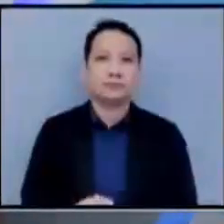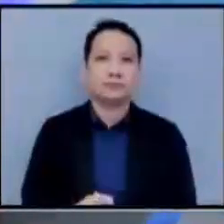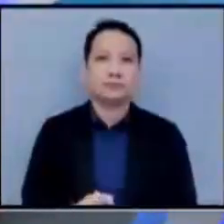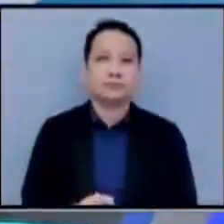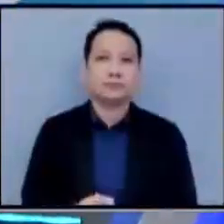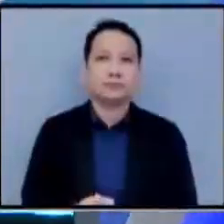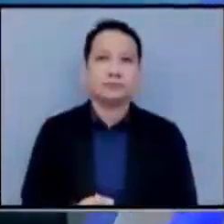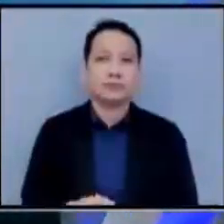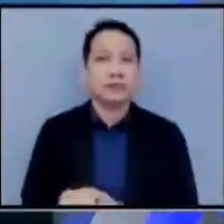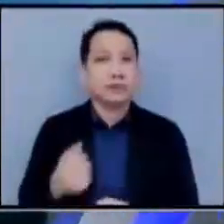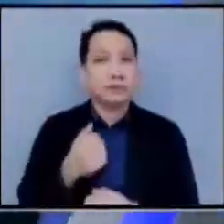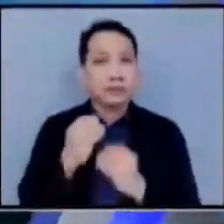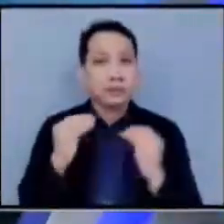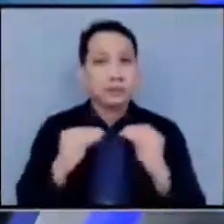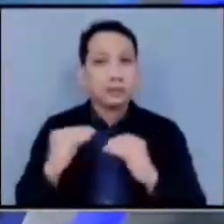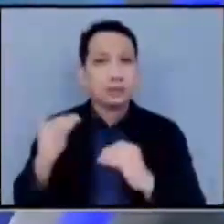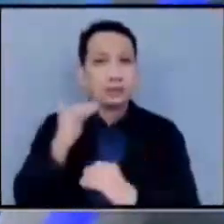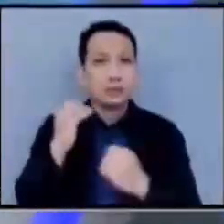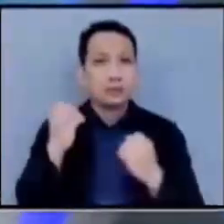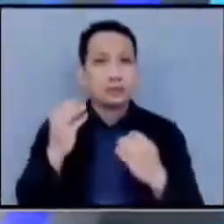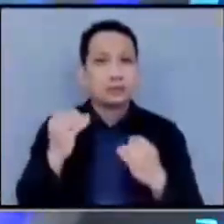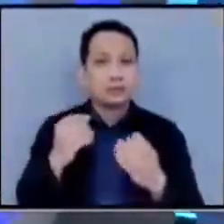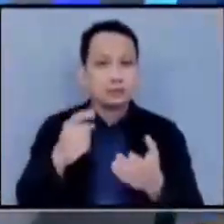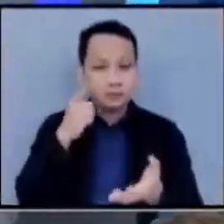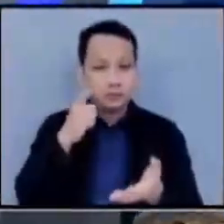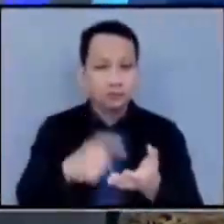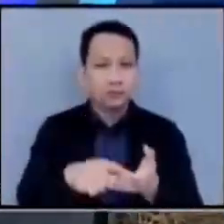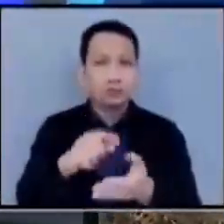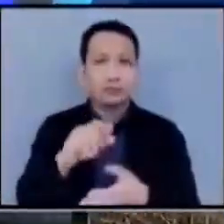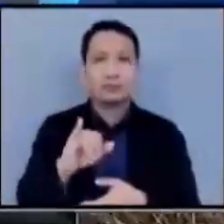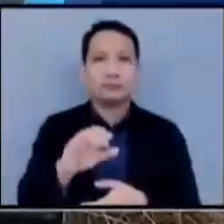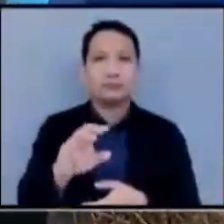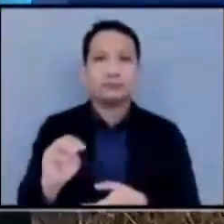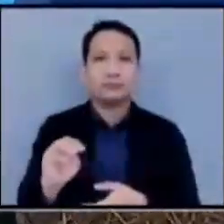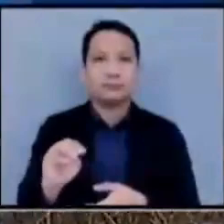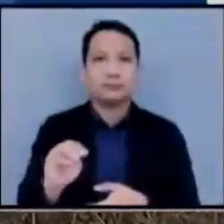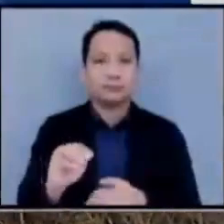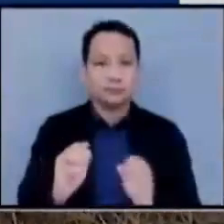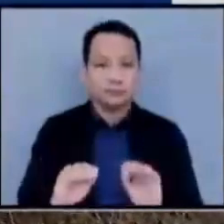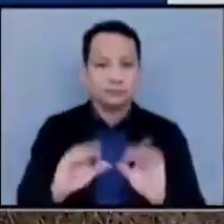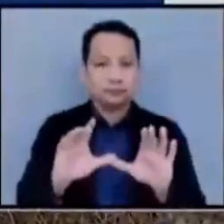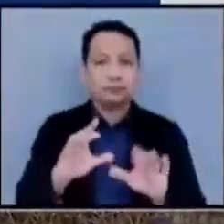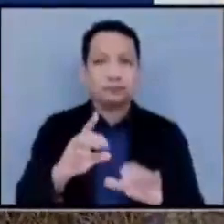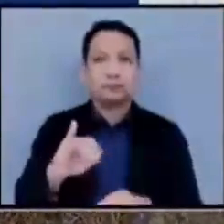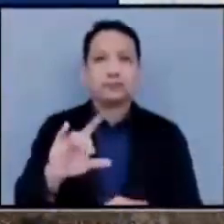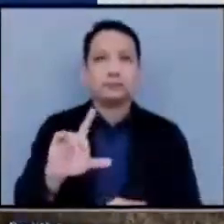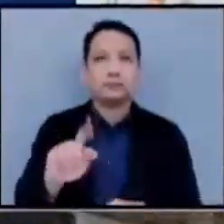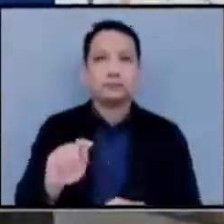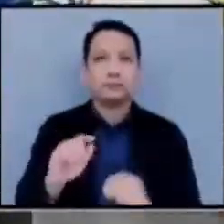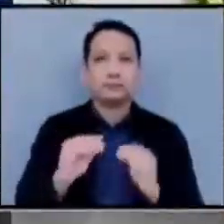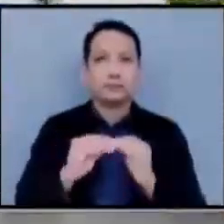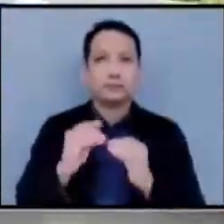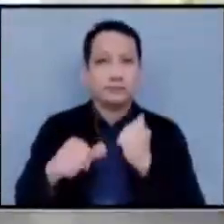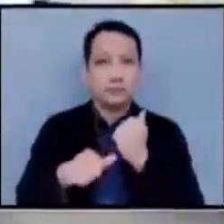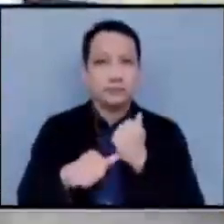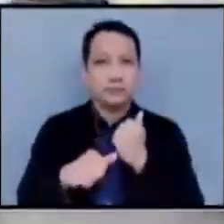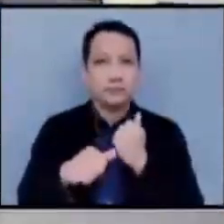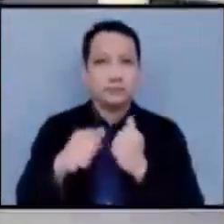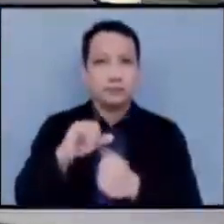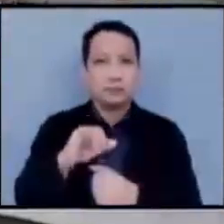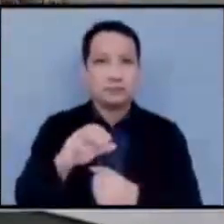upang mas marami ang makapagparehistro ng kanilang SIM card, inilunsad ng DICT ang Assisted SIM Card